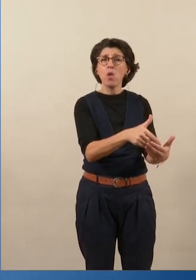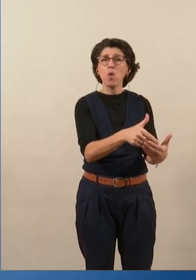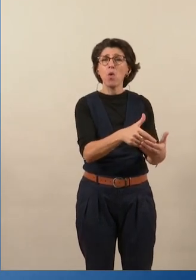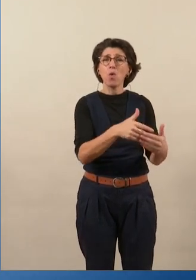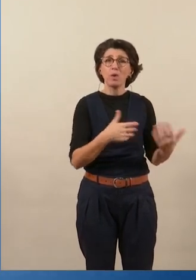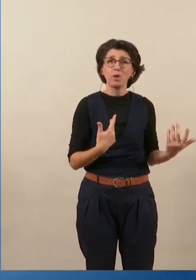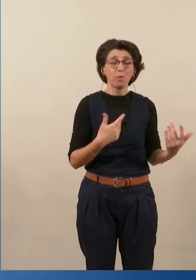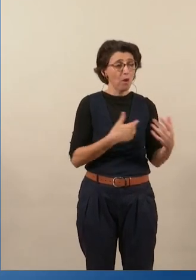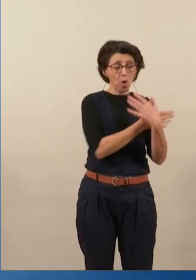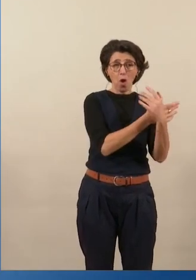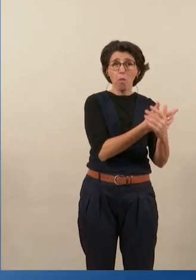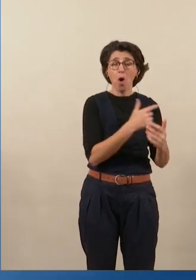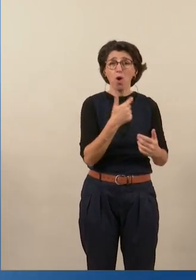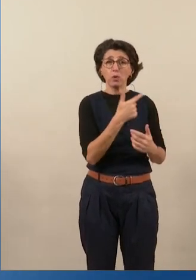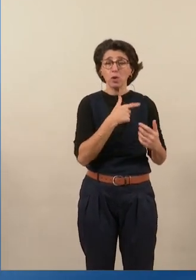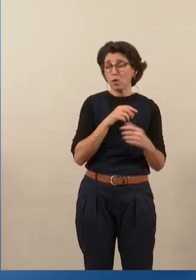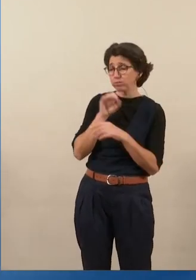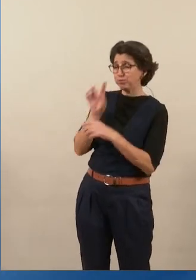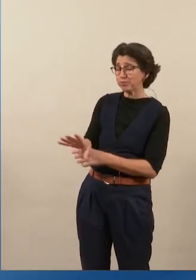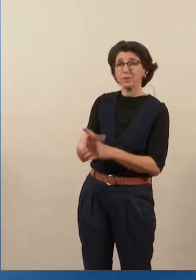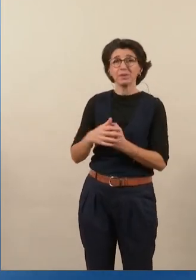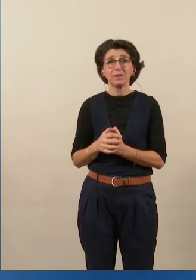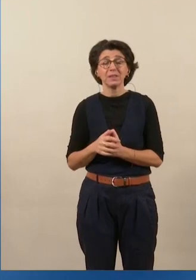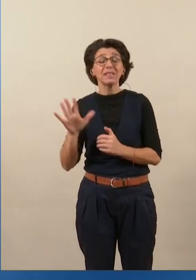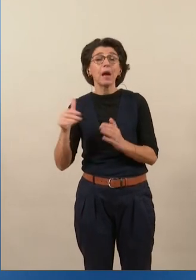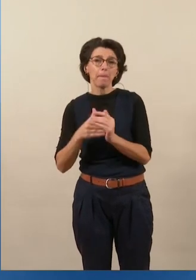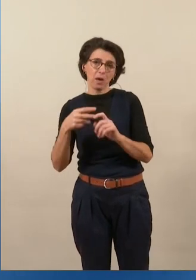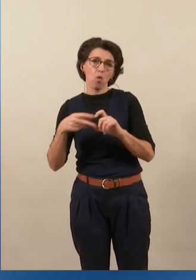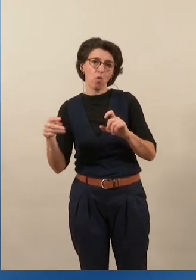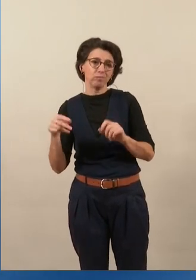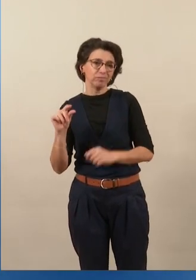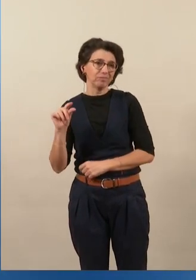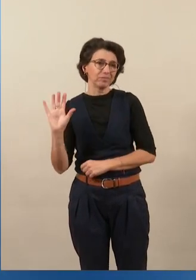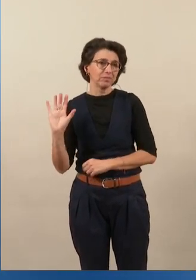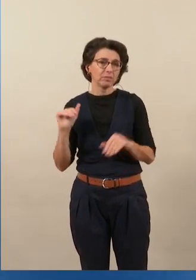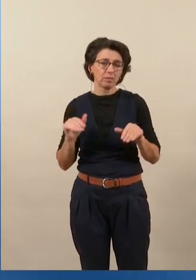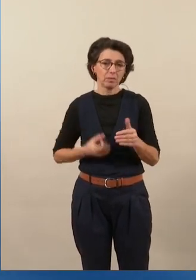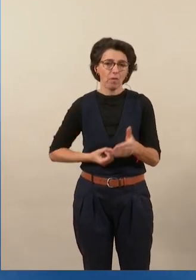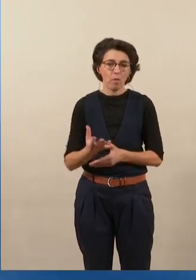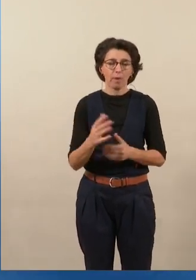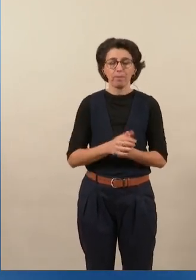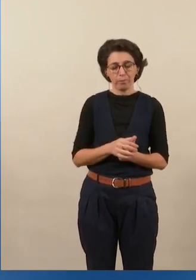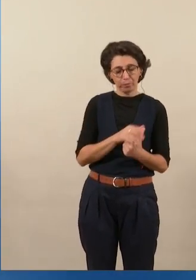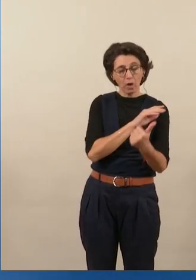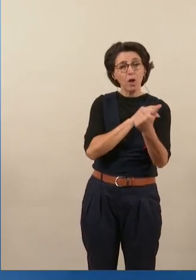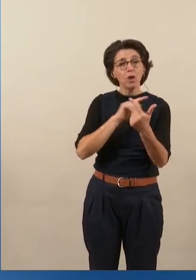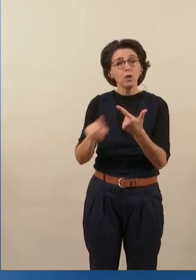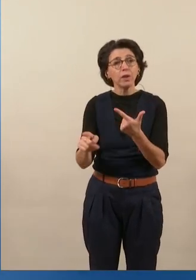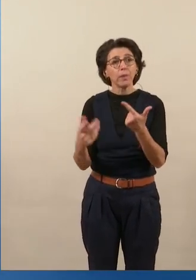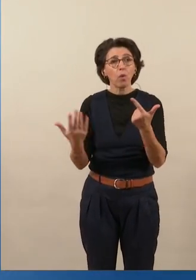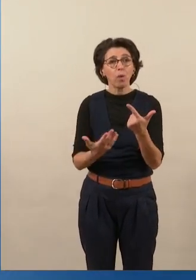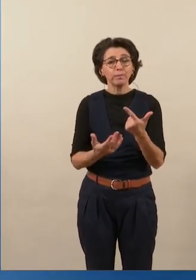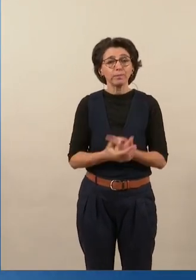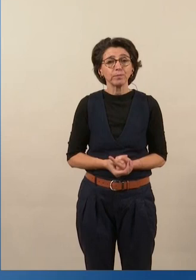apporter pour que son affaire puiss survivre à cette fermeture de voirie deuxième élément d'information je voulais